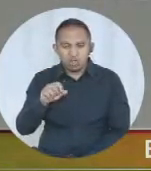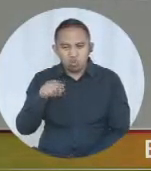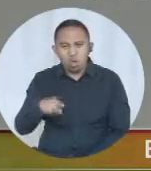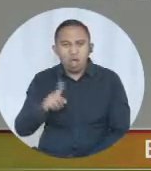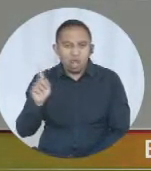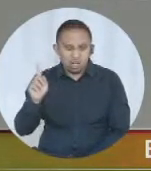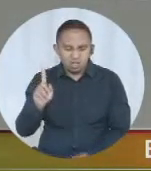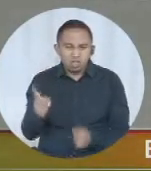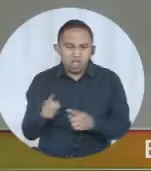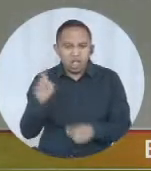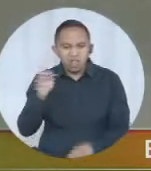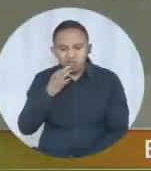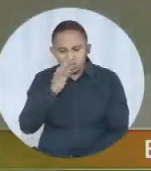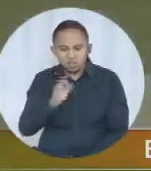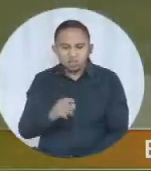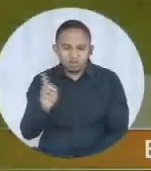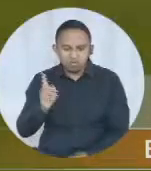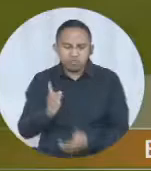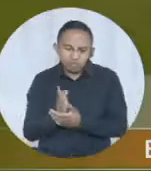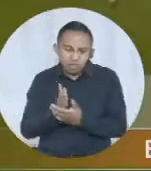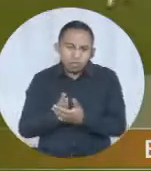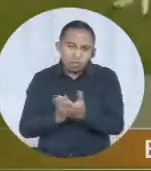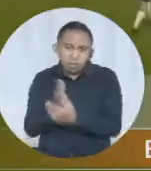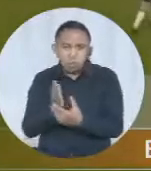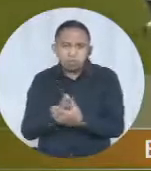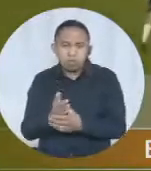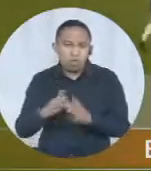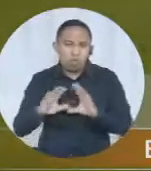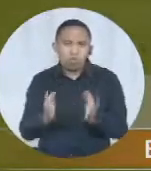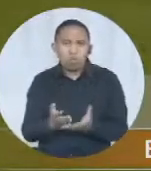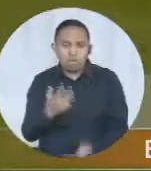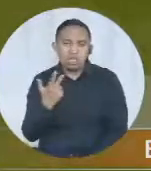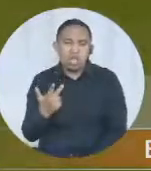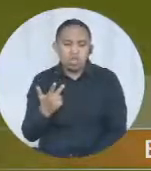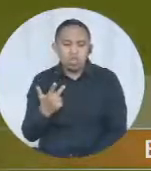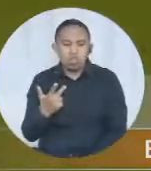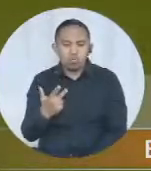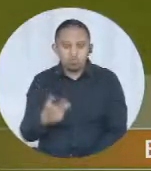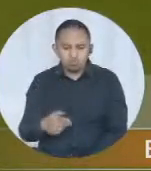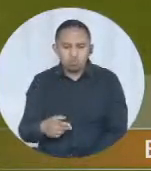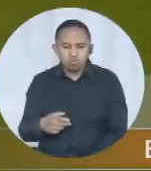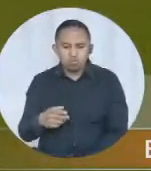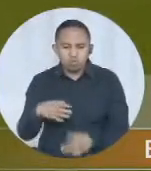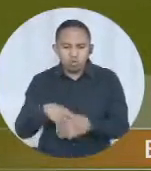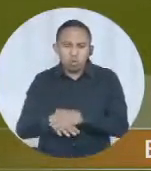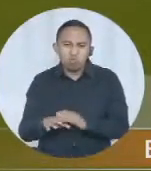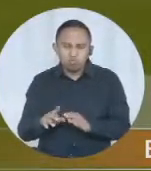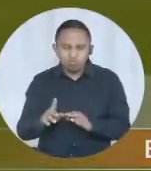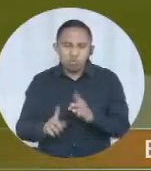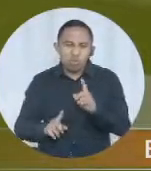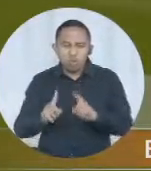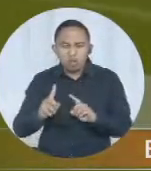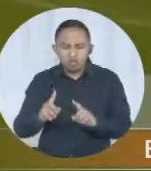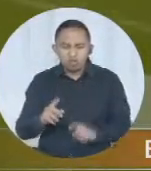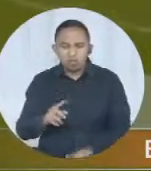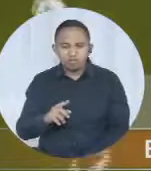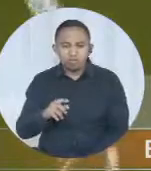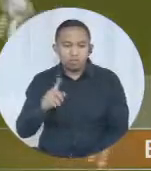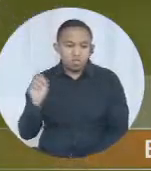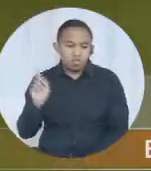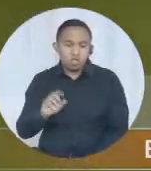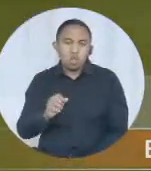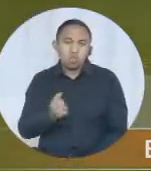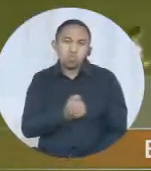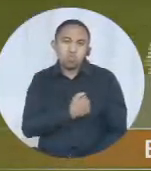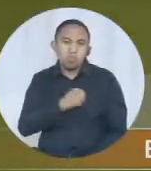milalao, izay natafidirany baolina telo tamin'nyity taom-pilalaovana ity tamina lalao roapolo vitany atreto. Manana zom-pirenena roa i